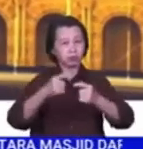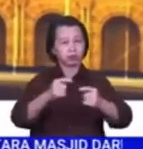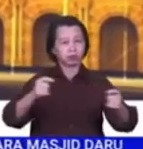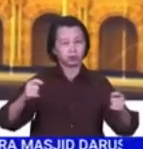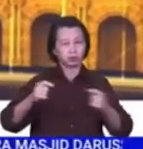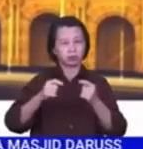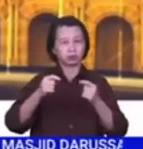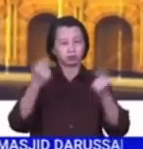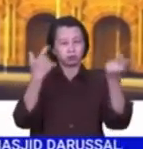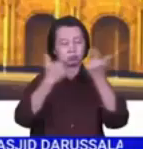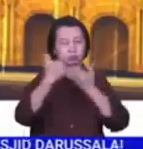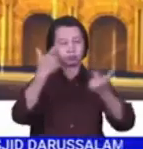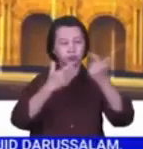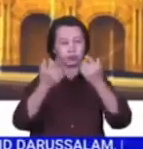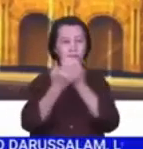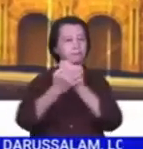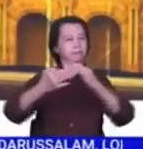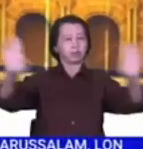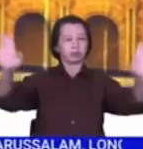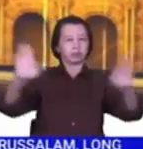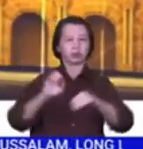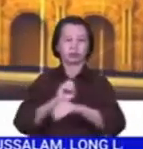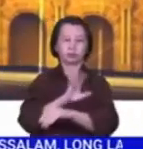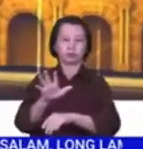rintis pelancongan bebas COVID-19.